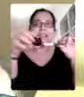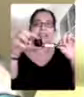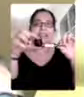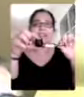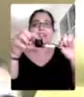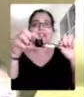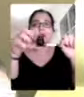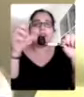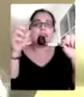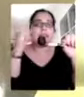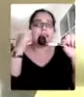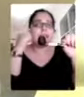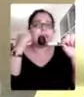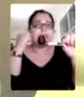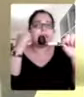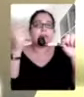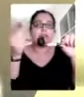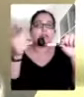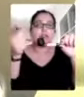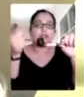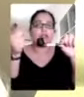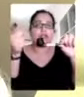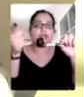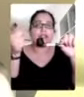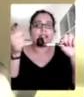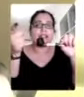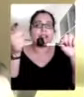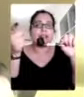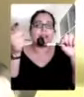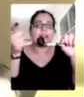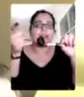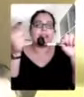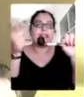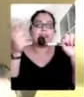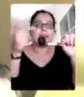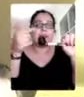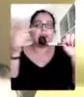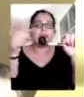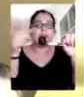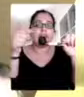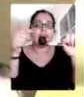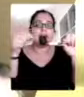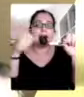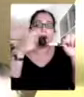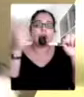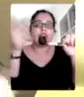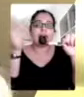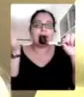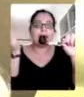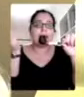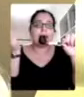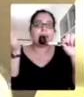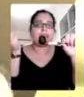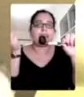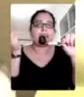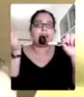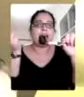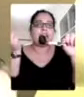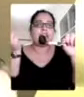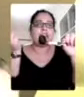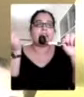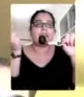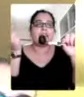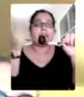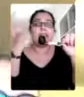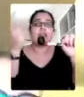Evet. Yani onlar bana ilk başta bu soruyu sormuşlardı Serdar Bey. Yani bunu oluşan kek tabakası